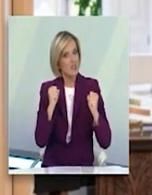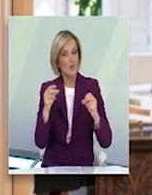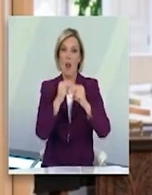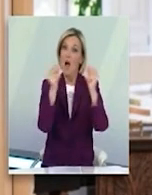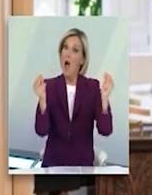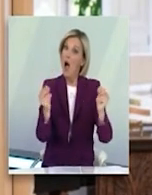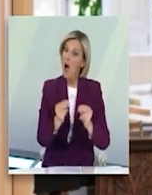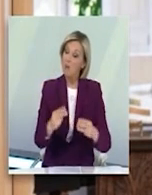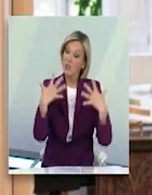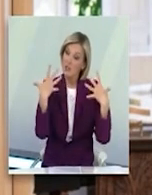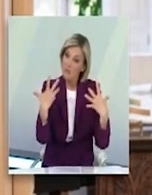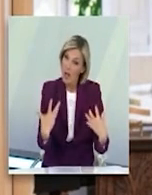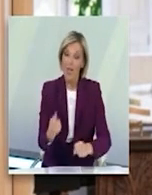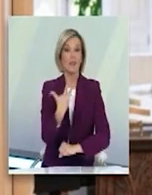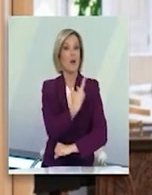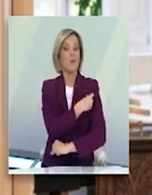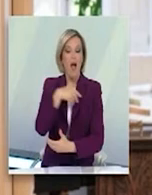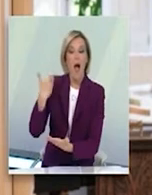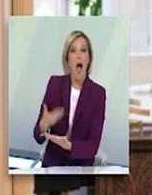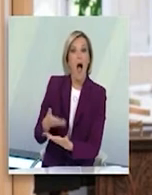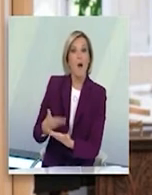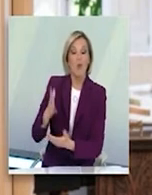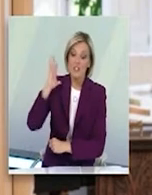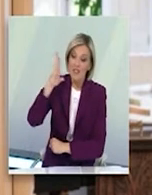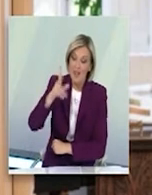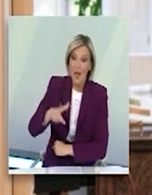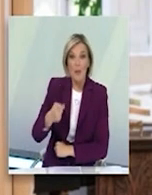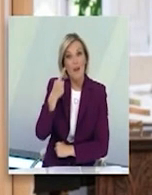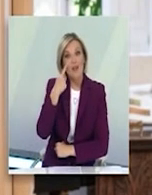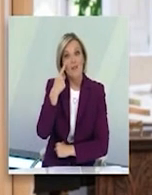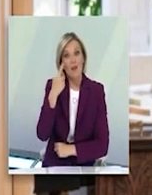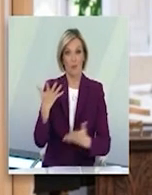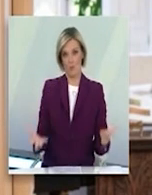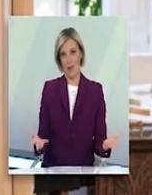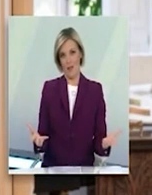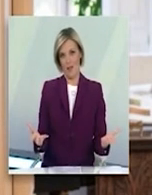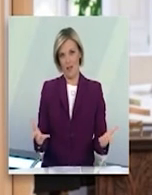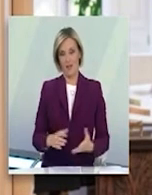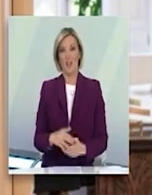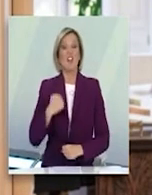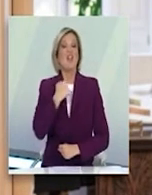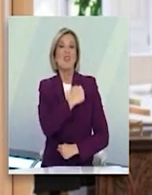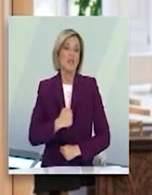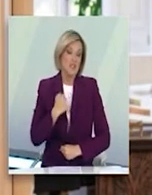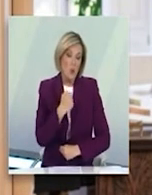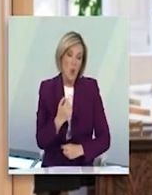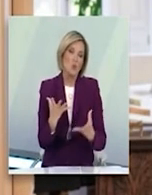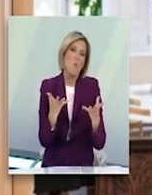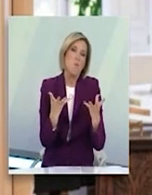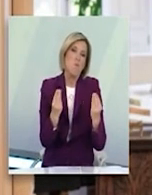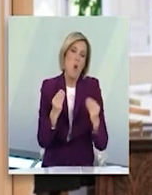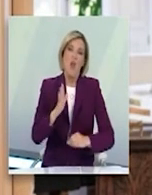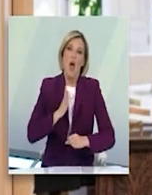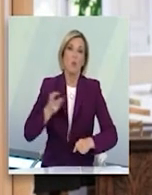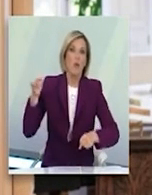δράση των εμβολίων αποδεικνύονται κάθε μέρα. Είναι τραγικό άνθρωποι να χάνουν τη ζωή τους, ενώ